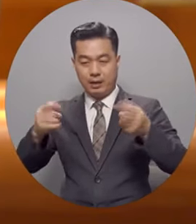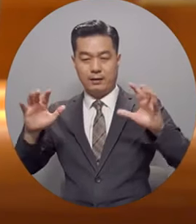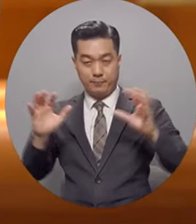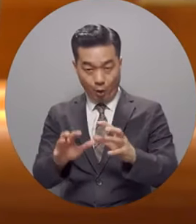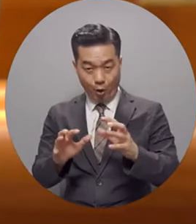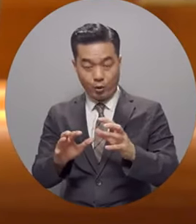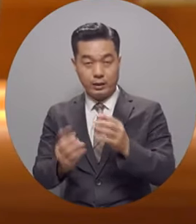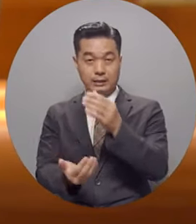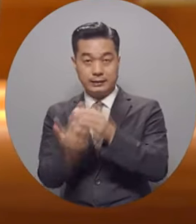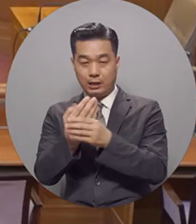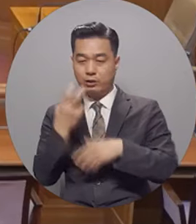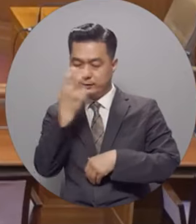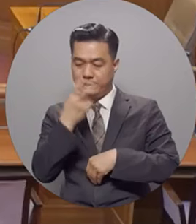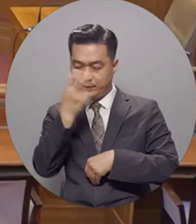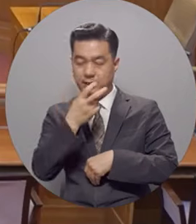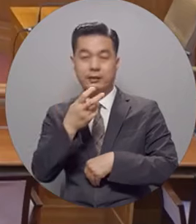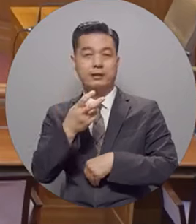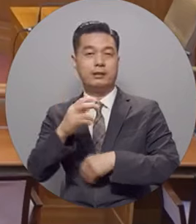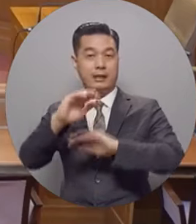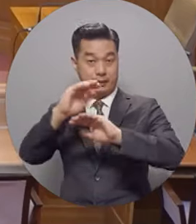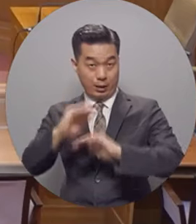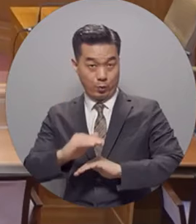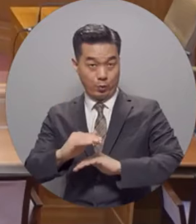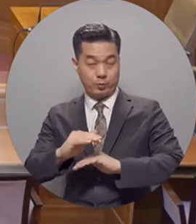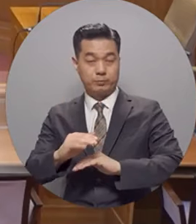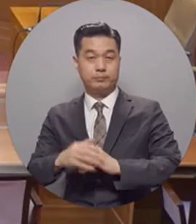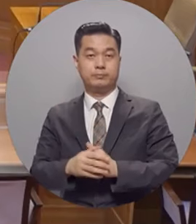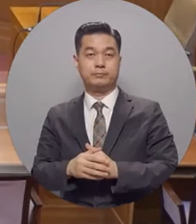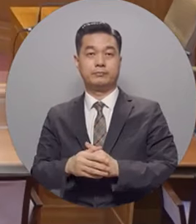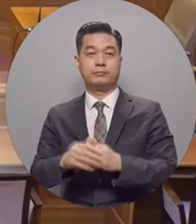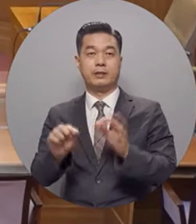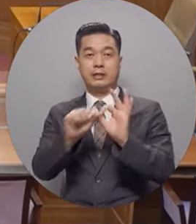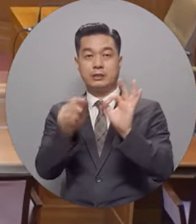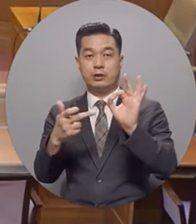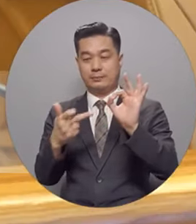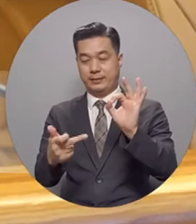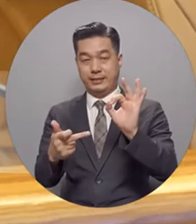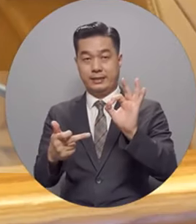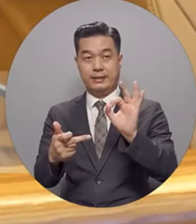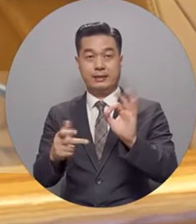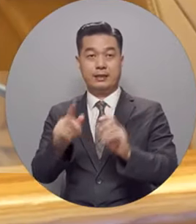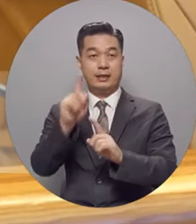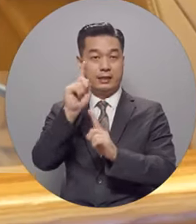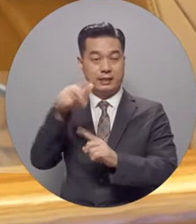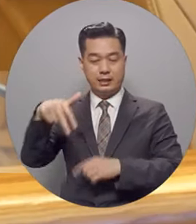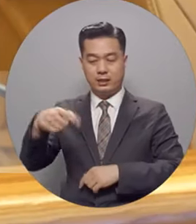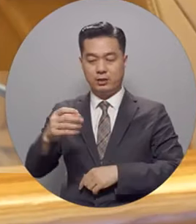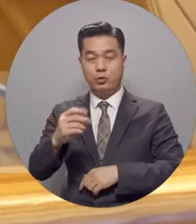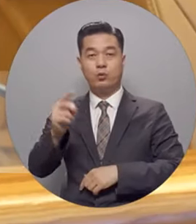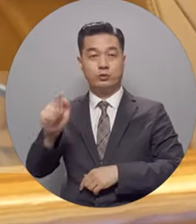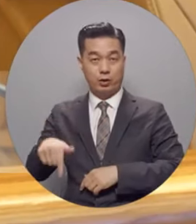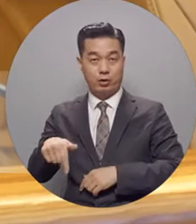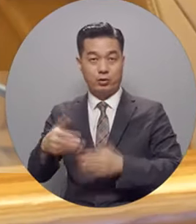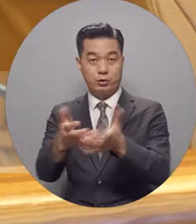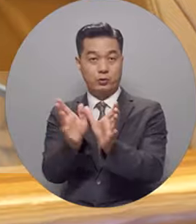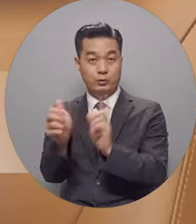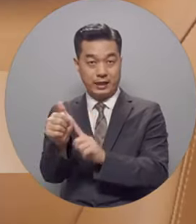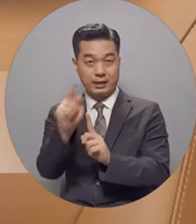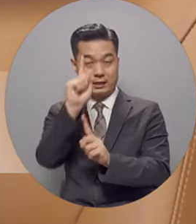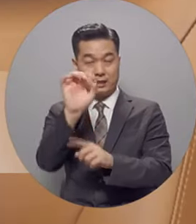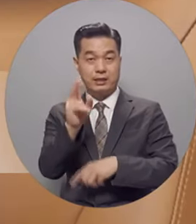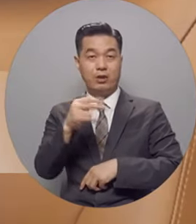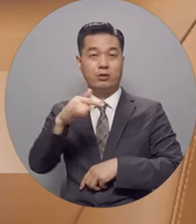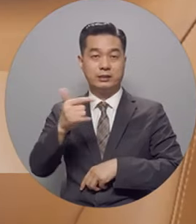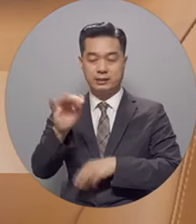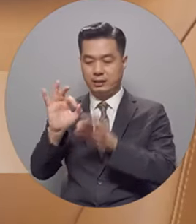수 있도록 하는 조항입니다 오늘 17일 이종석 헌재소장과 이영진 김기영 재판관이 퇴임하면이 조항에